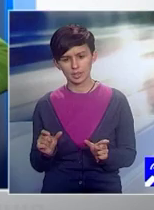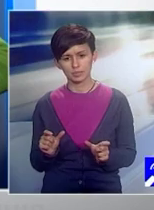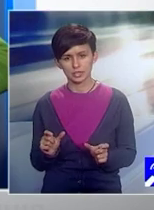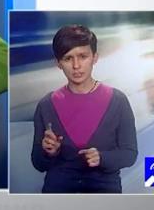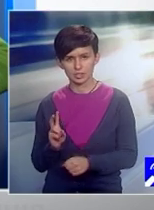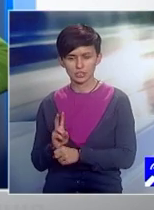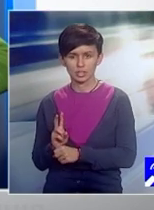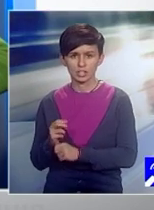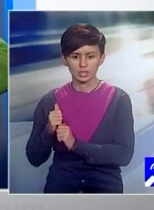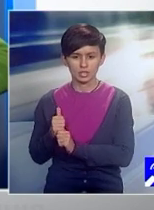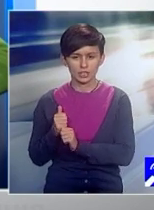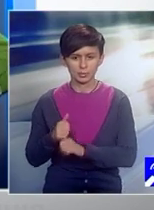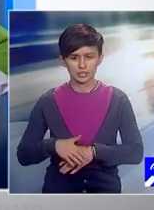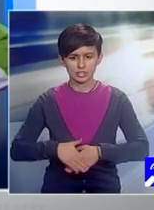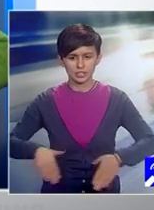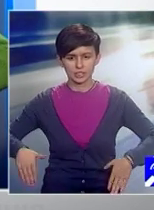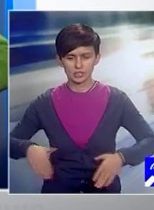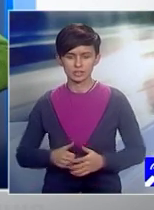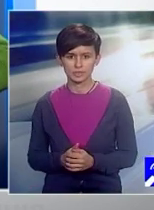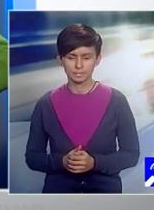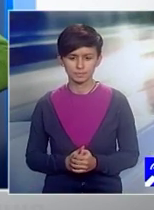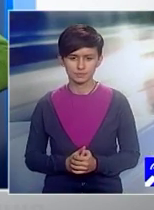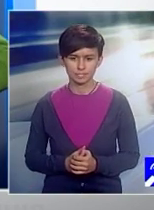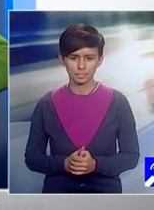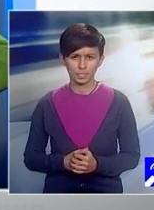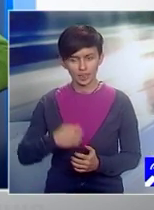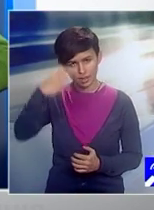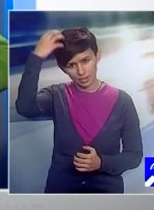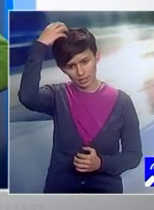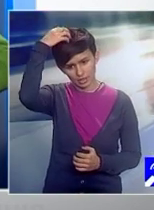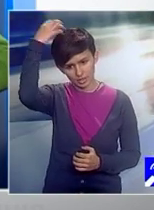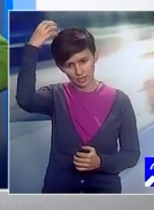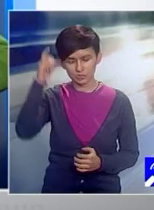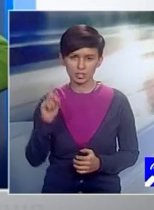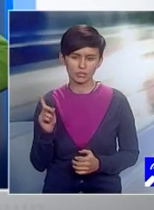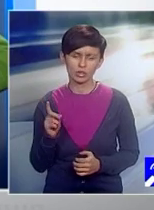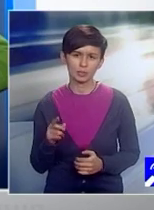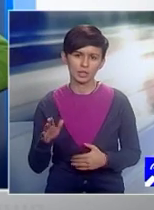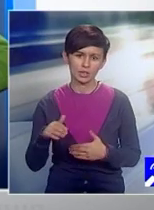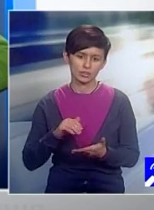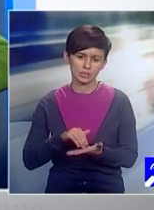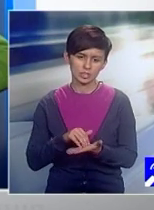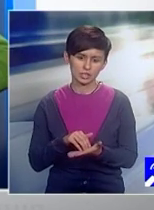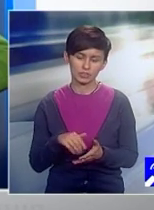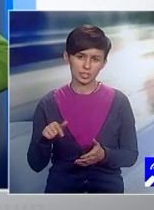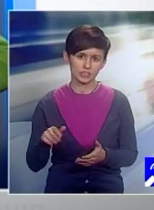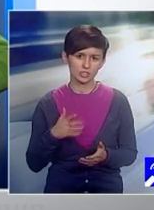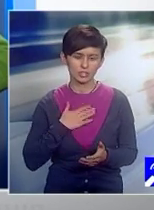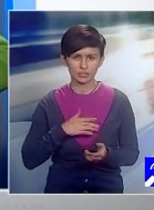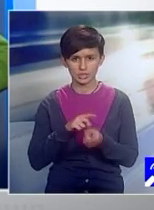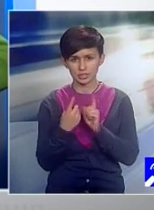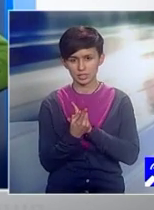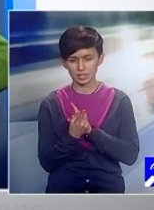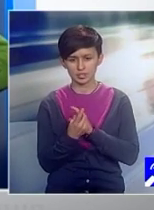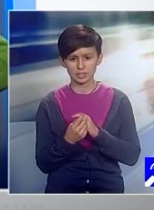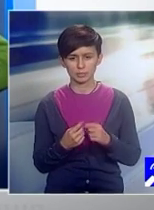granițele. Ei nu au mai fost Ecaterina a doua n-a mai avut nevoie de ei ca și grăniceri și a vrut să-i transforme în iobagi și